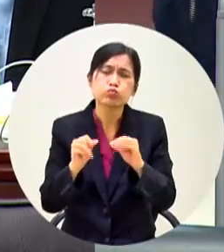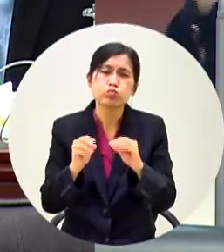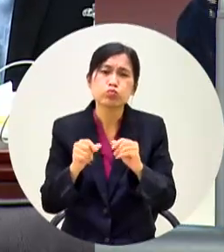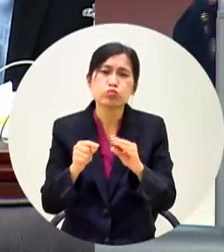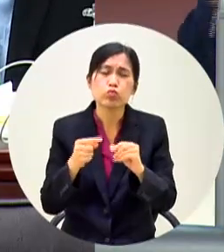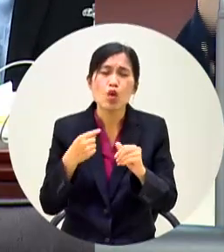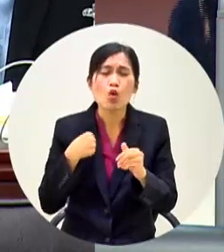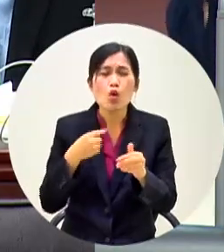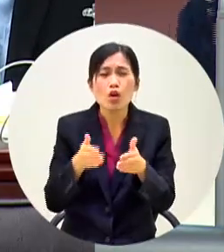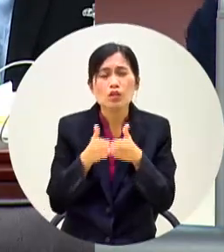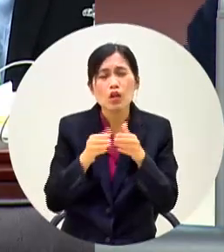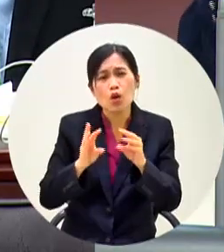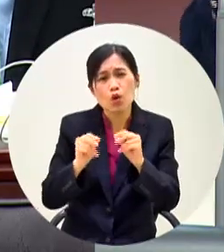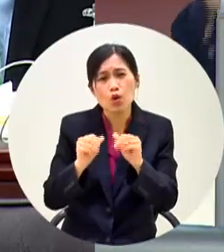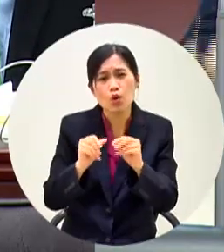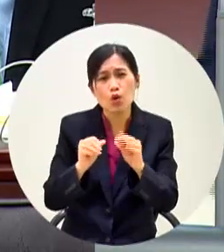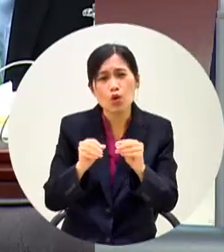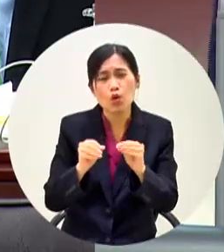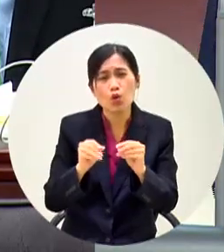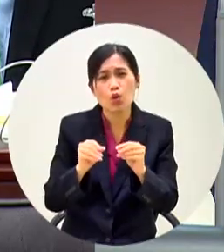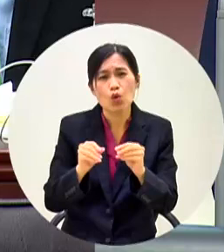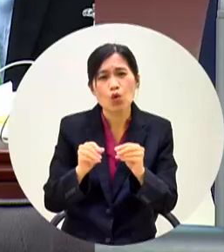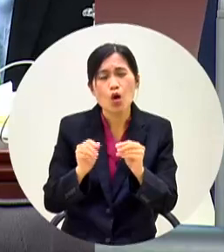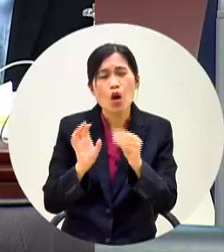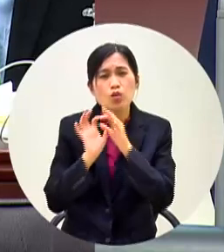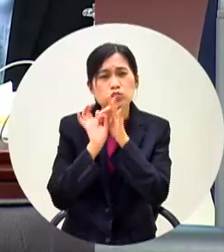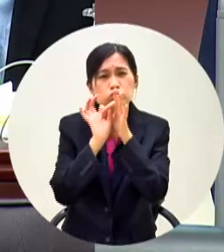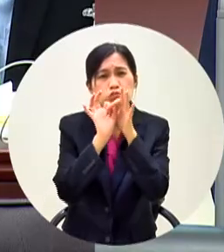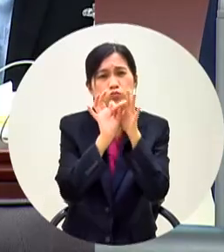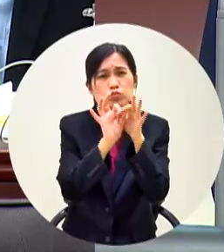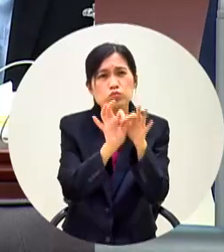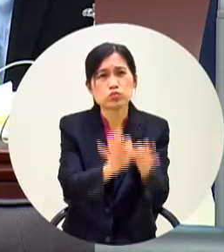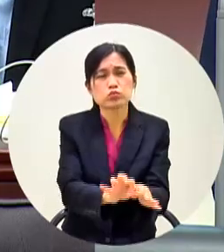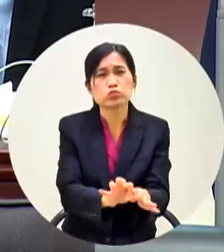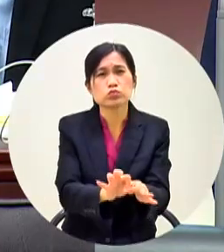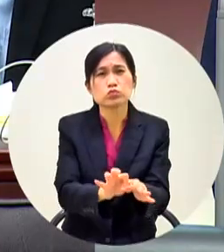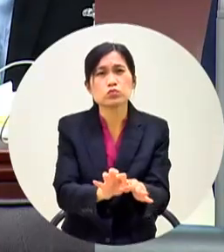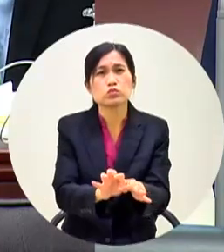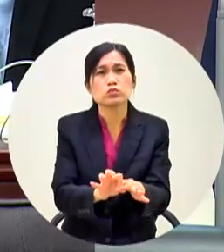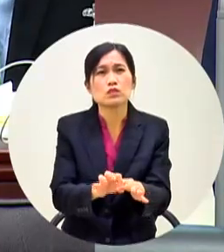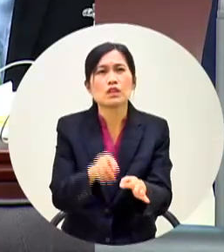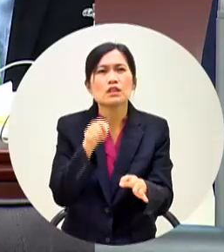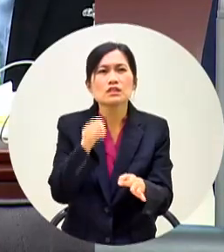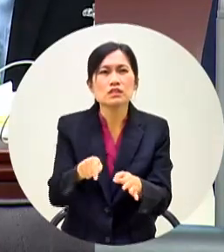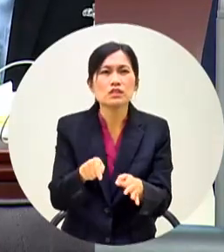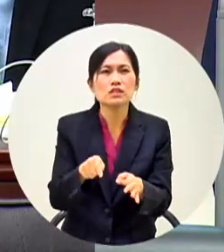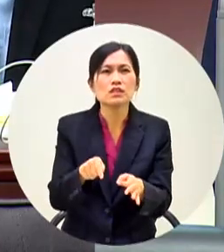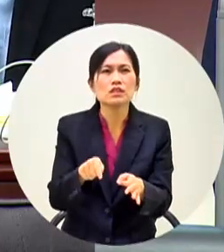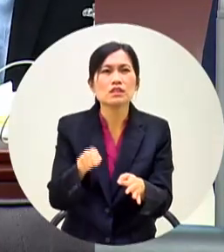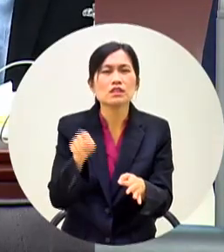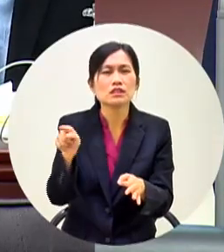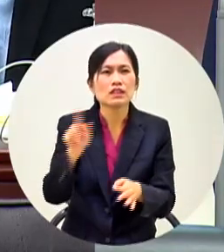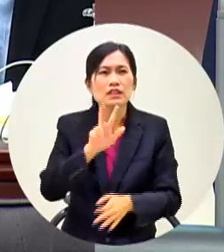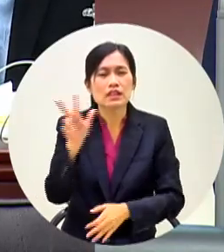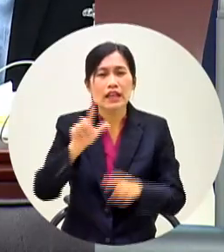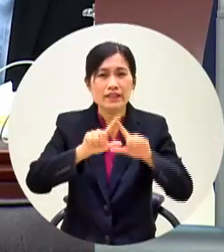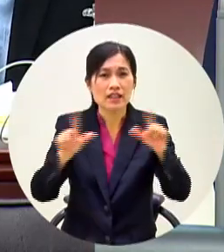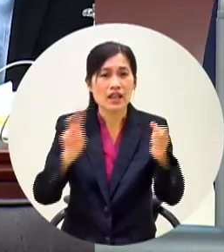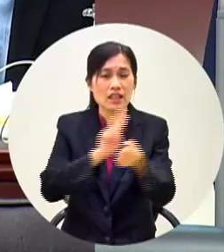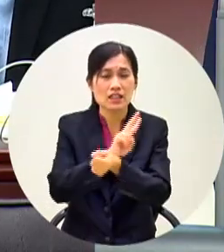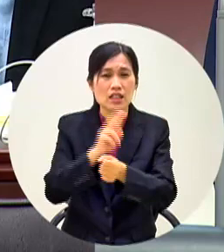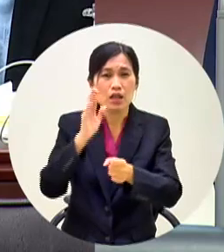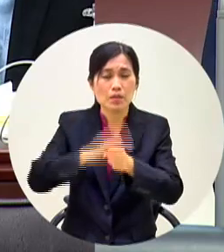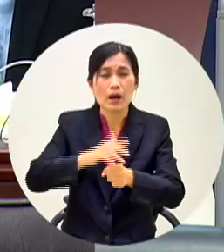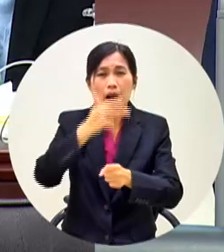方式可以让他将来再继续生存下来呢？ 那个议员，这个那一天在大林埔那个赖委